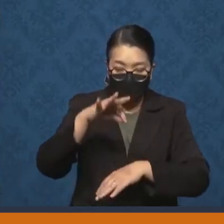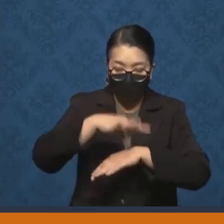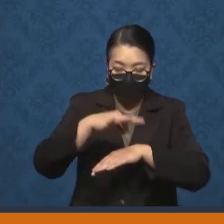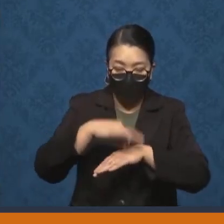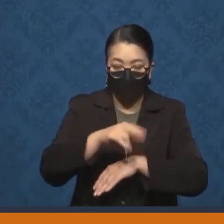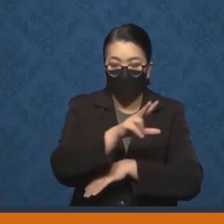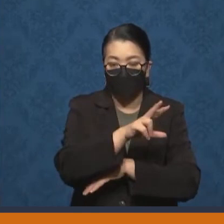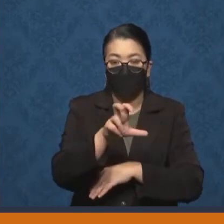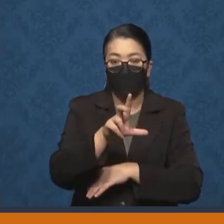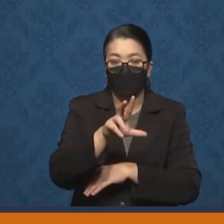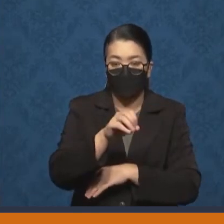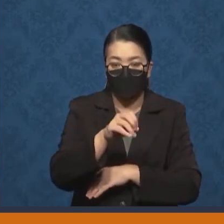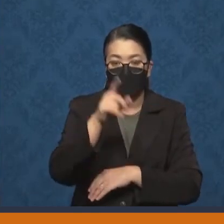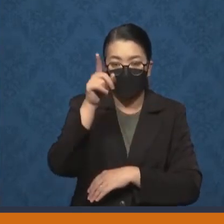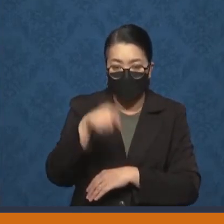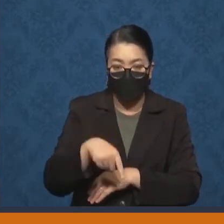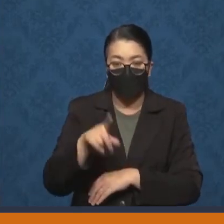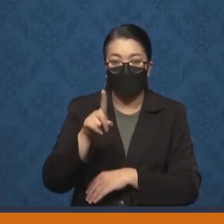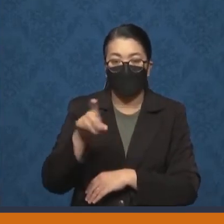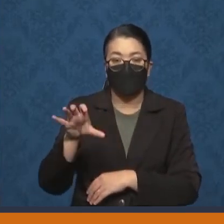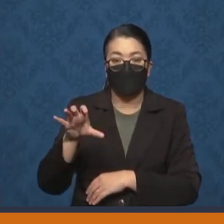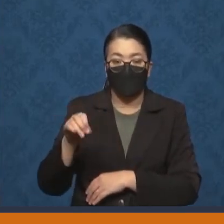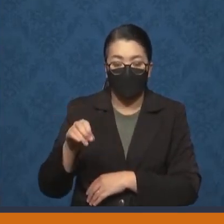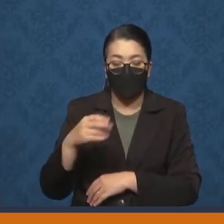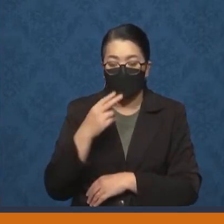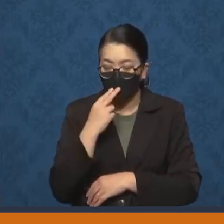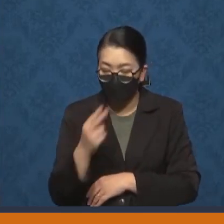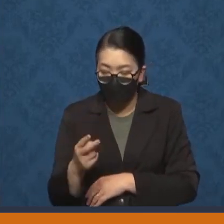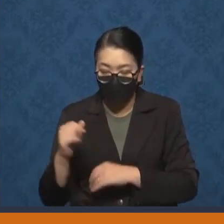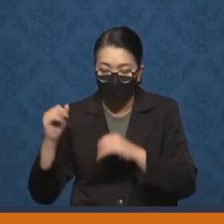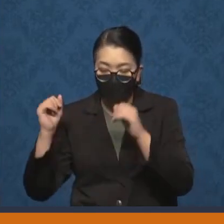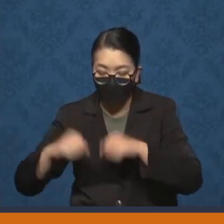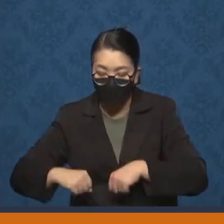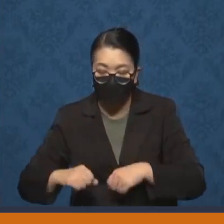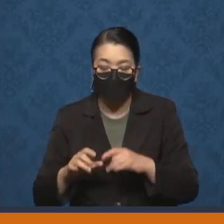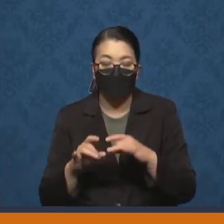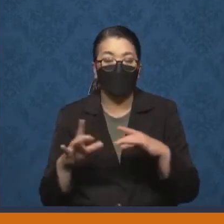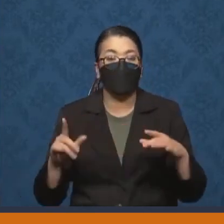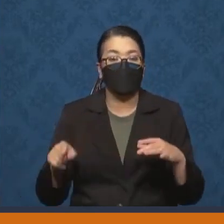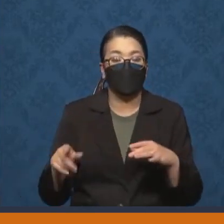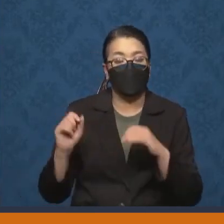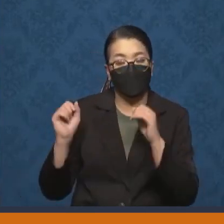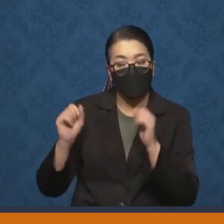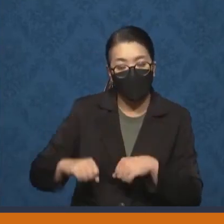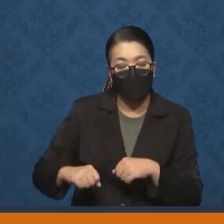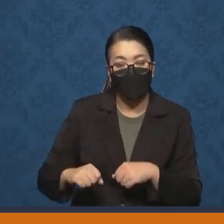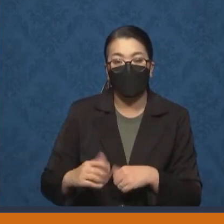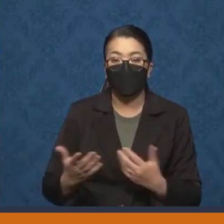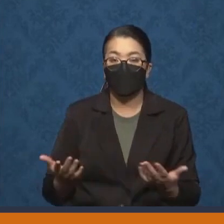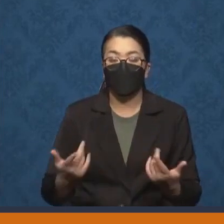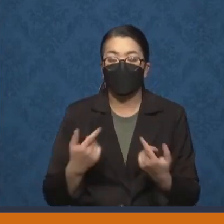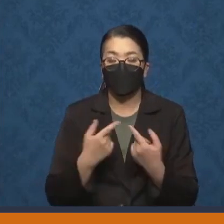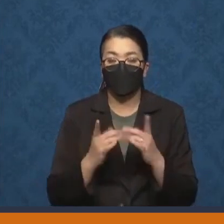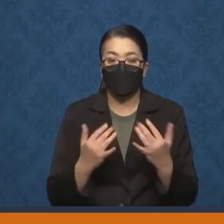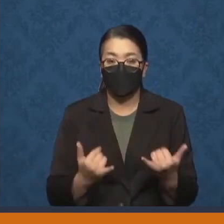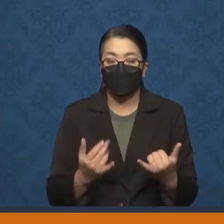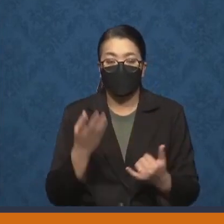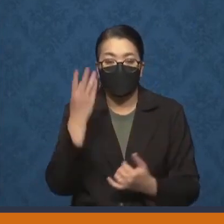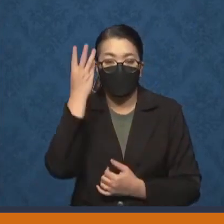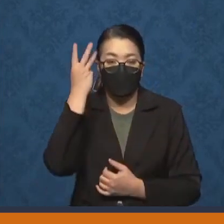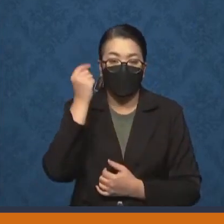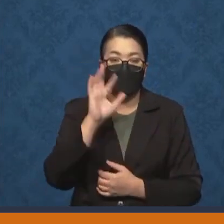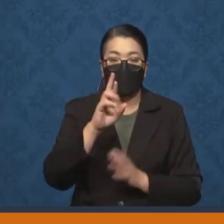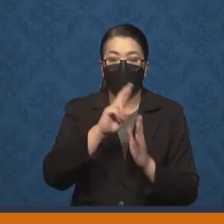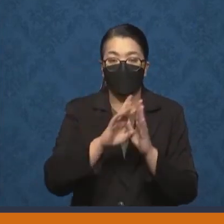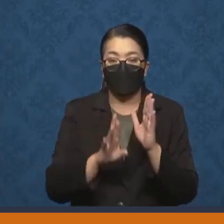ต่อ150จึงอาจจะไม่สามารถไปขัดแย้งกับการลงมติของรัฐสภาที่ผ่านมาแล้วได้ครับท่านประธานแต่อย่างไรก็ตามแนวคิดของระบ